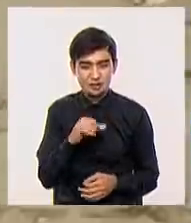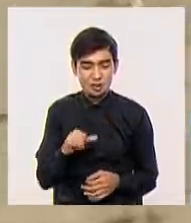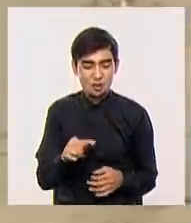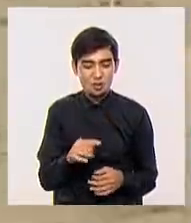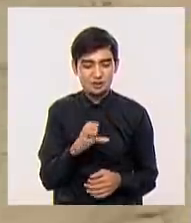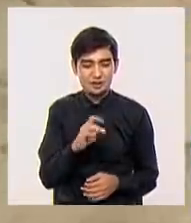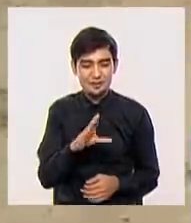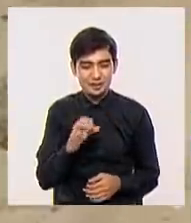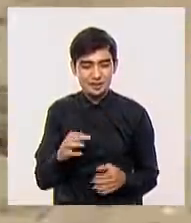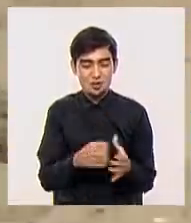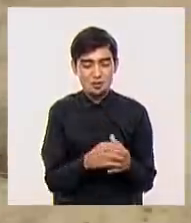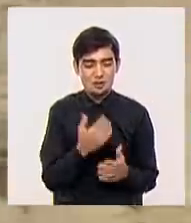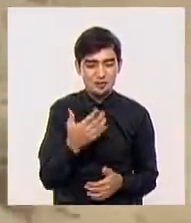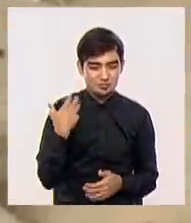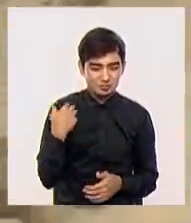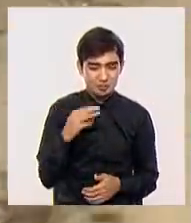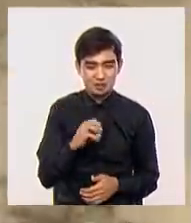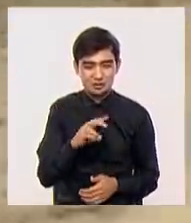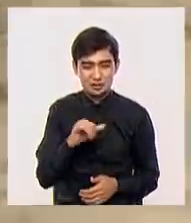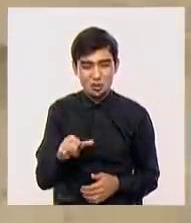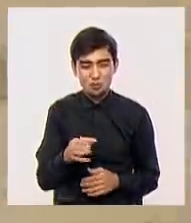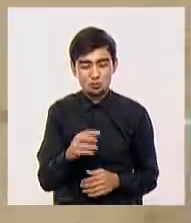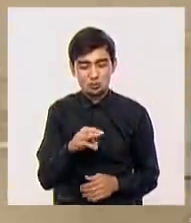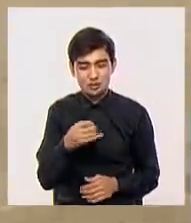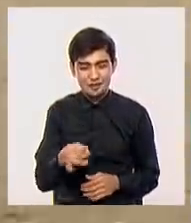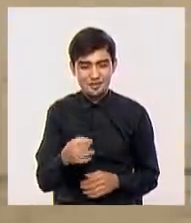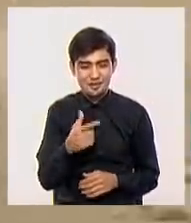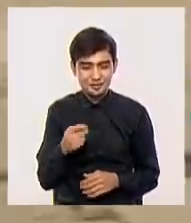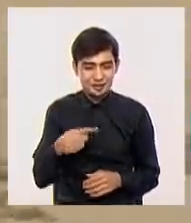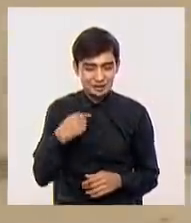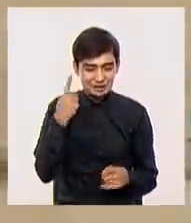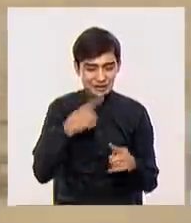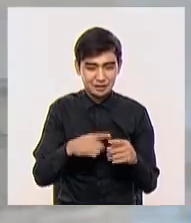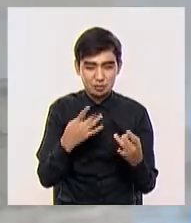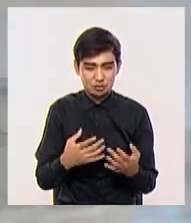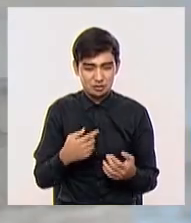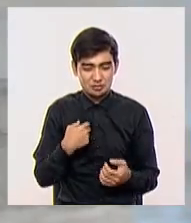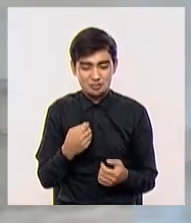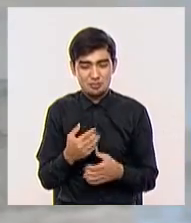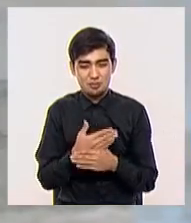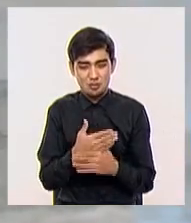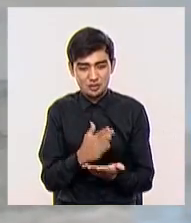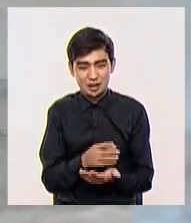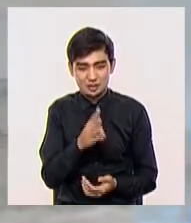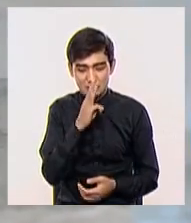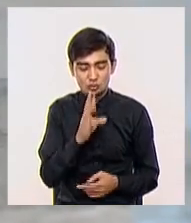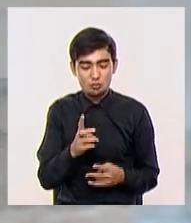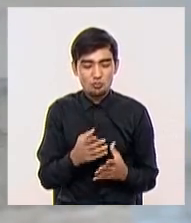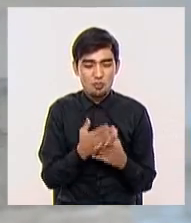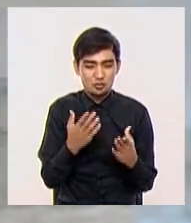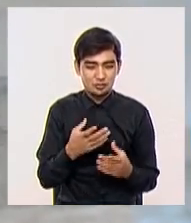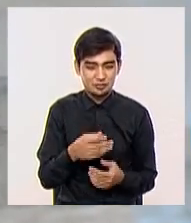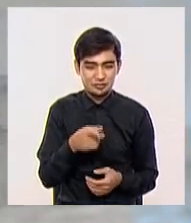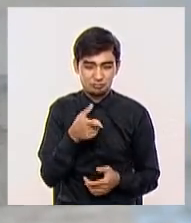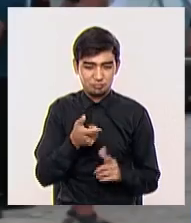сервис серіктестігінің басшылығы Маңғыстау Мұнайгазға тек техника мен қызмет көрсететінін айтады. Ал жалақысы көп жұмысшылар компанияның